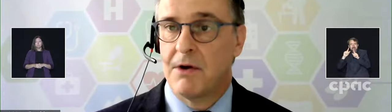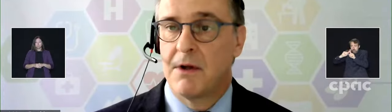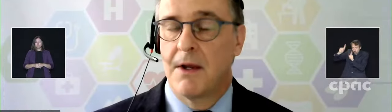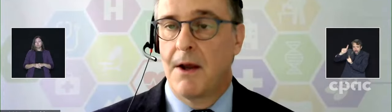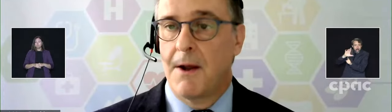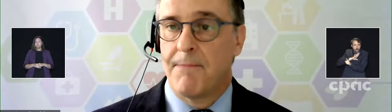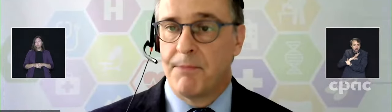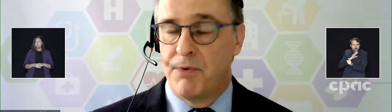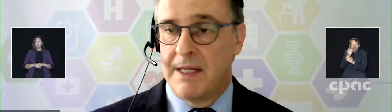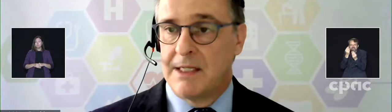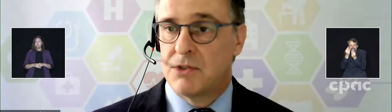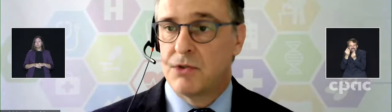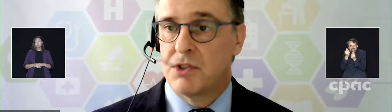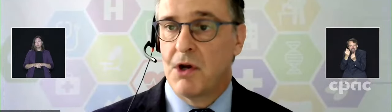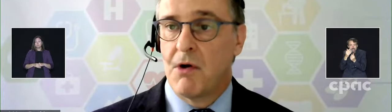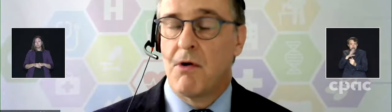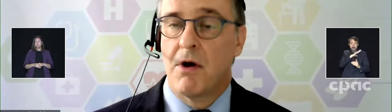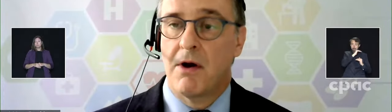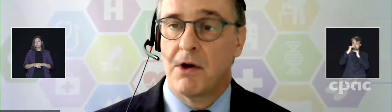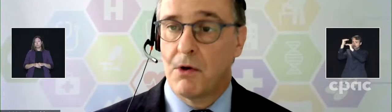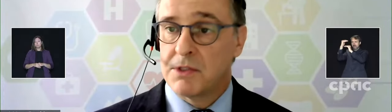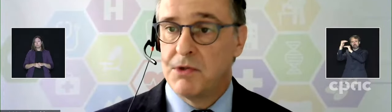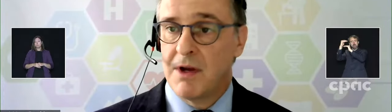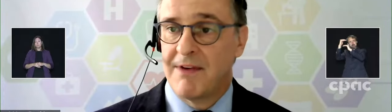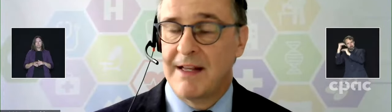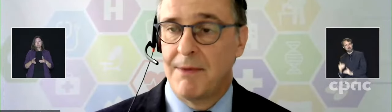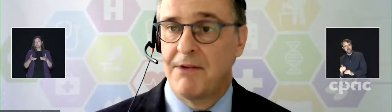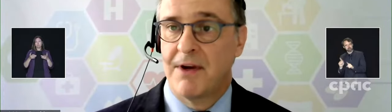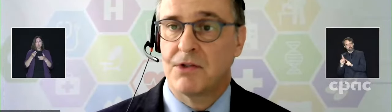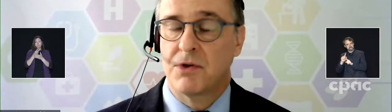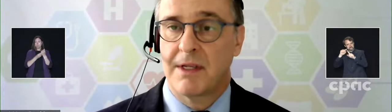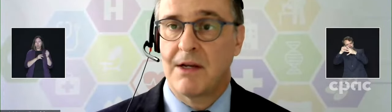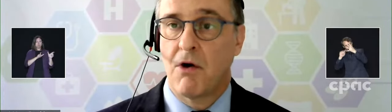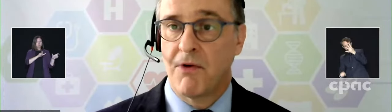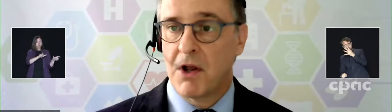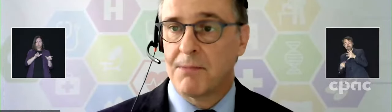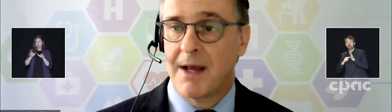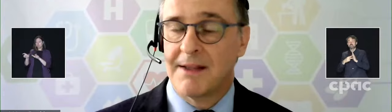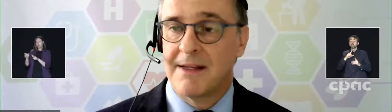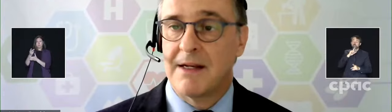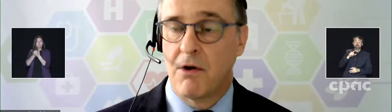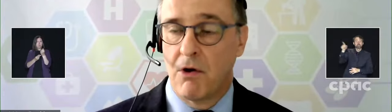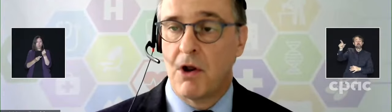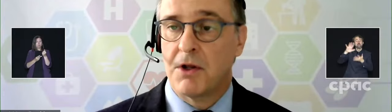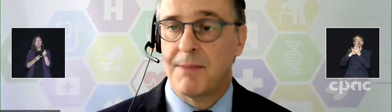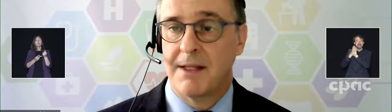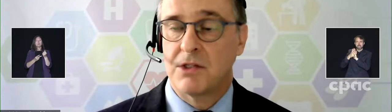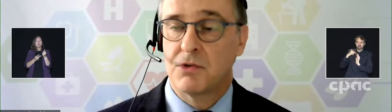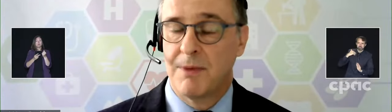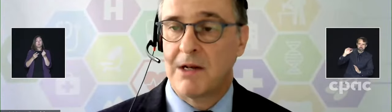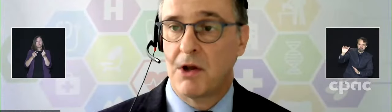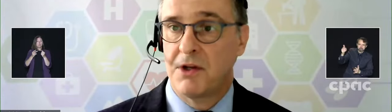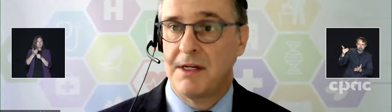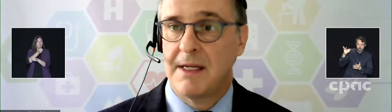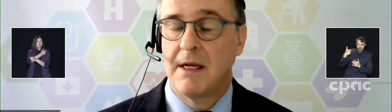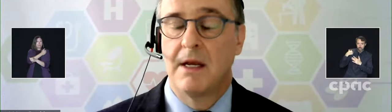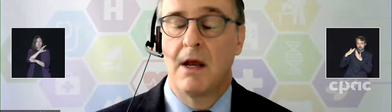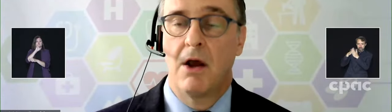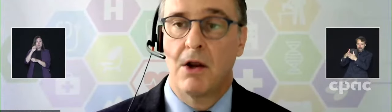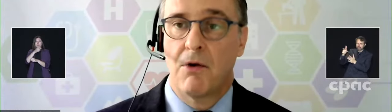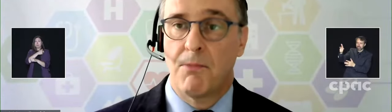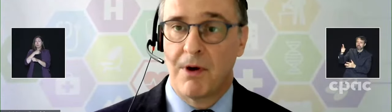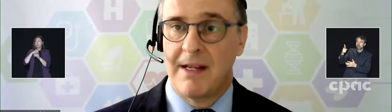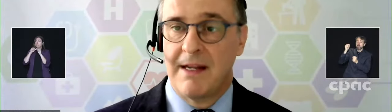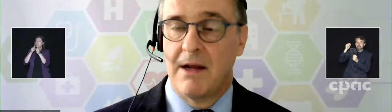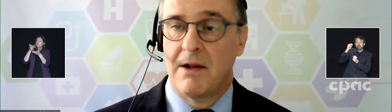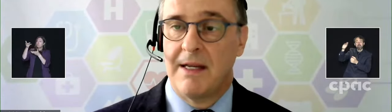Puis, les discussions continuent avec les manufacturiers. On va leur demander, on leur a demandé de soumettre leurs données pour les